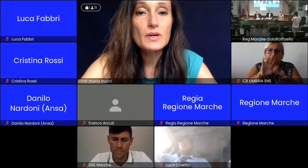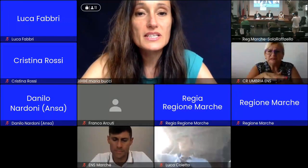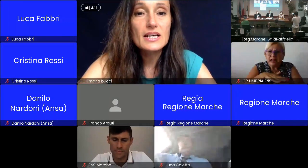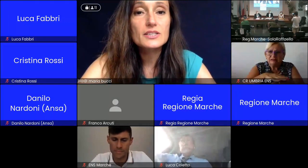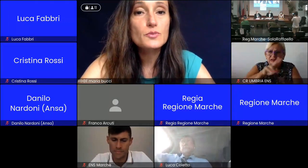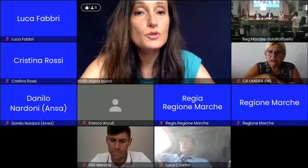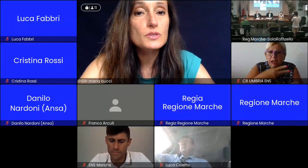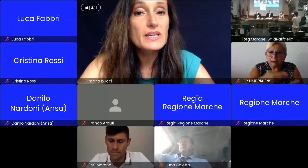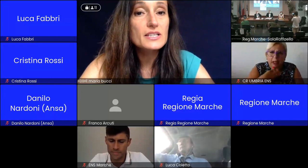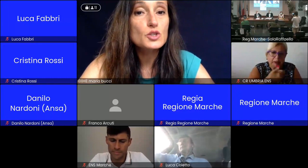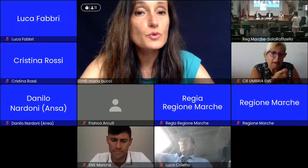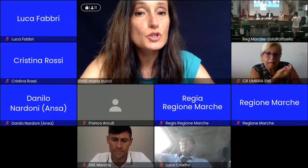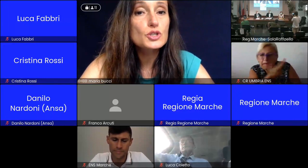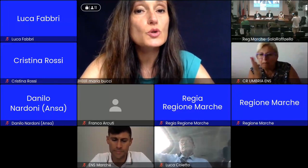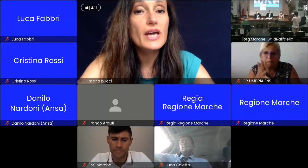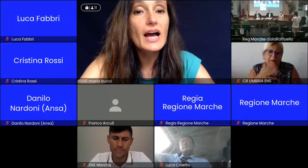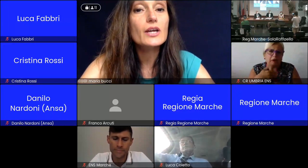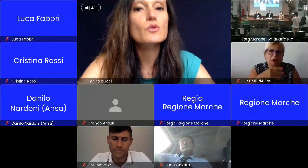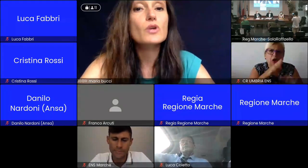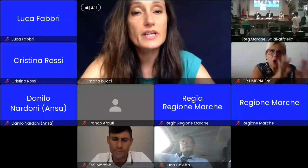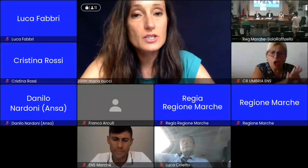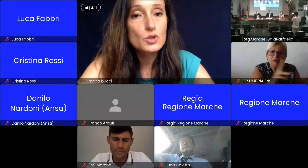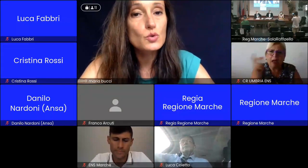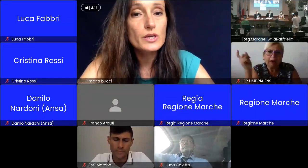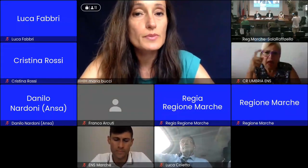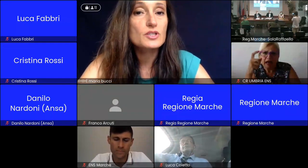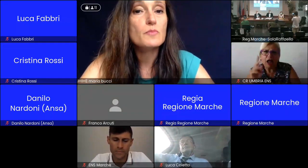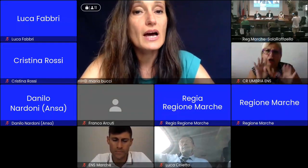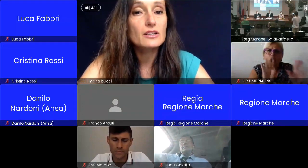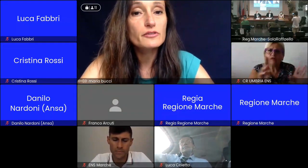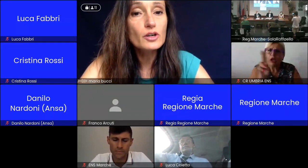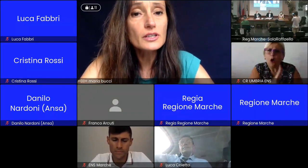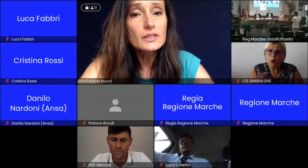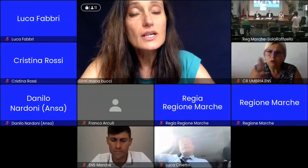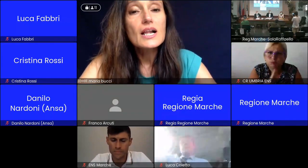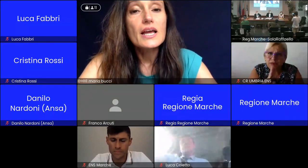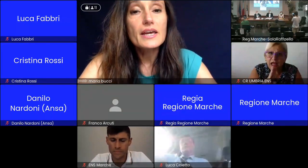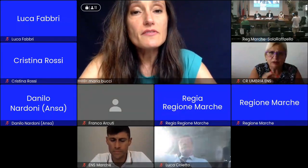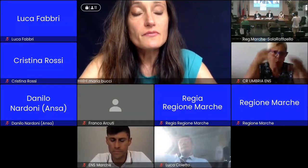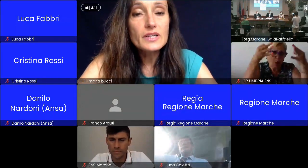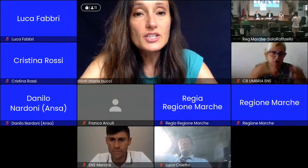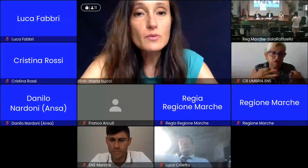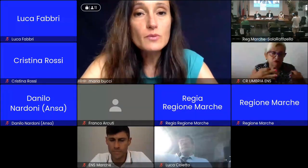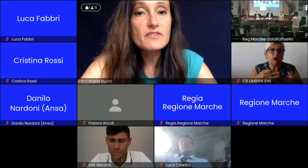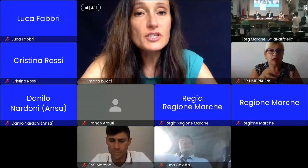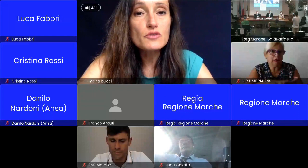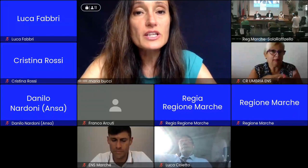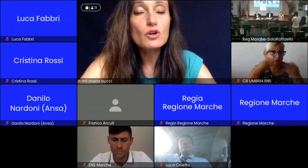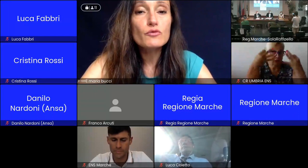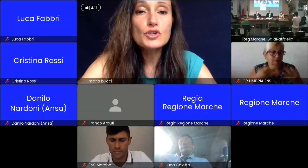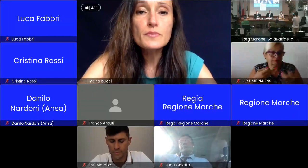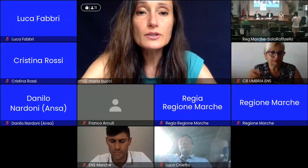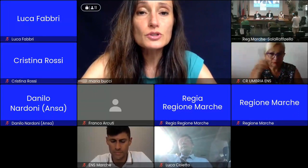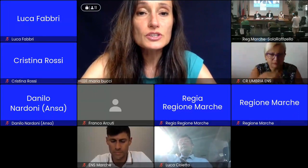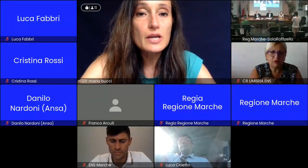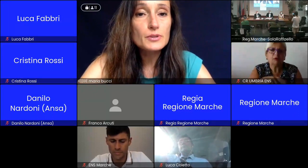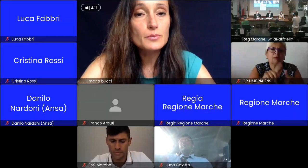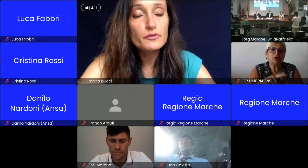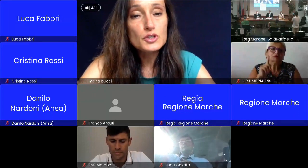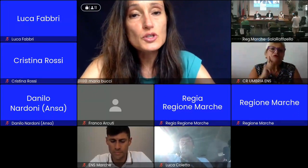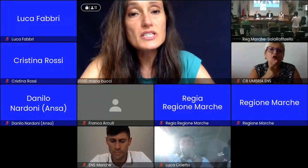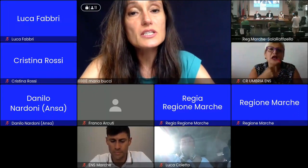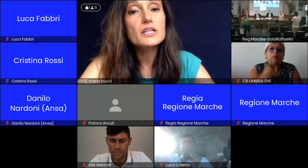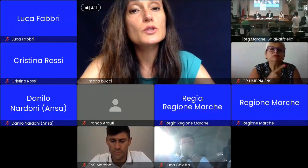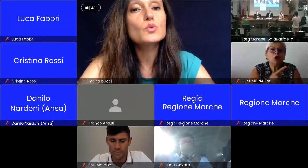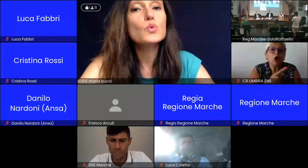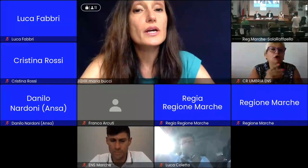piattaforma, poi insieme alla piattaforma sarà messa a disposizione anche un'applicazione per smartphone e diciamo, il servizio vede il coinvolgimento